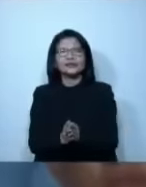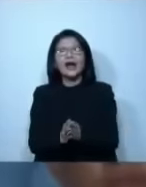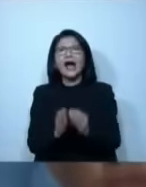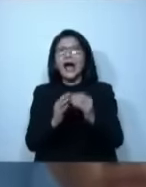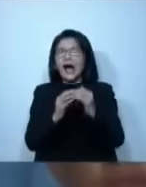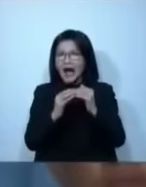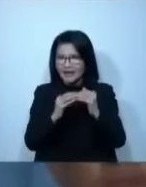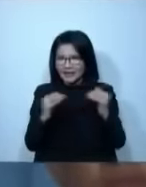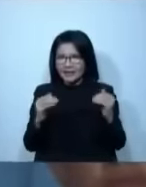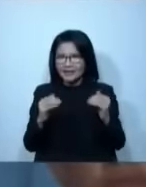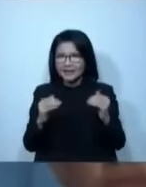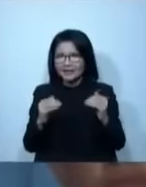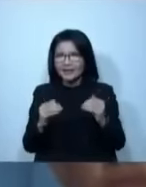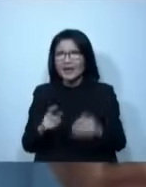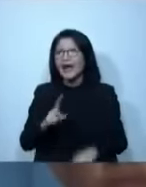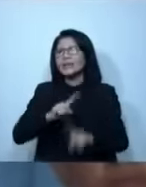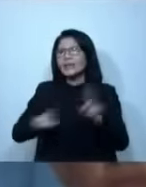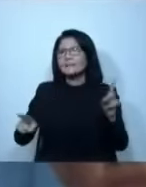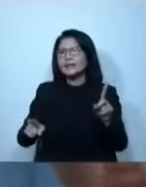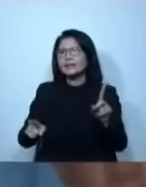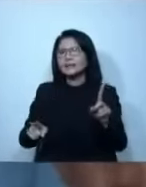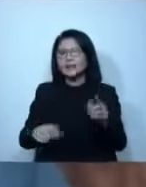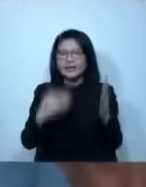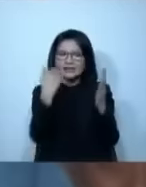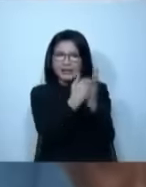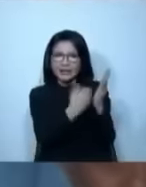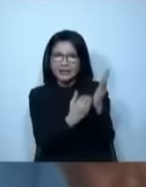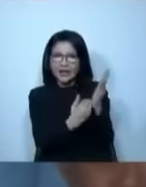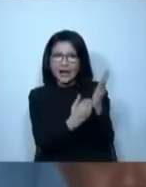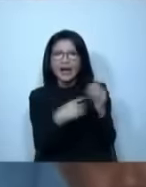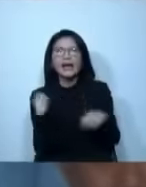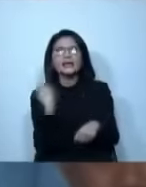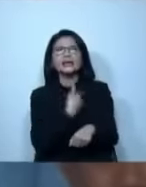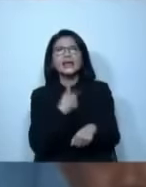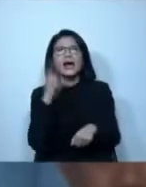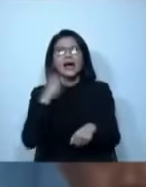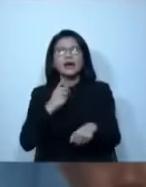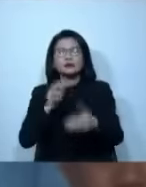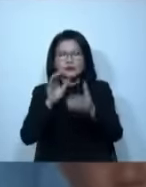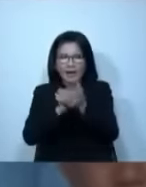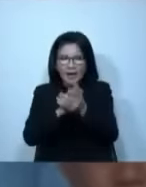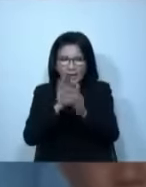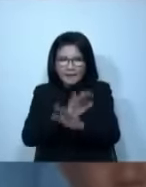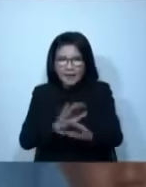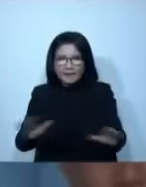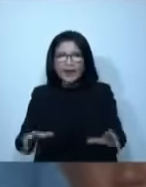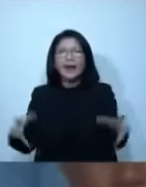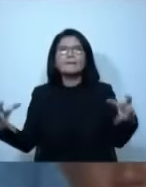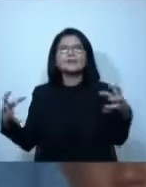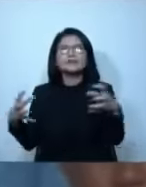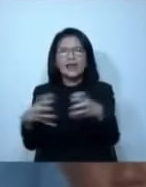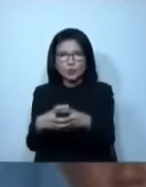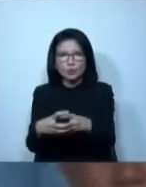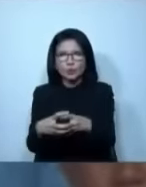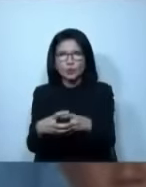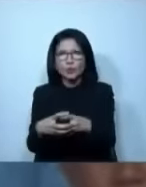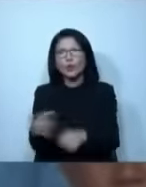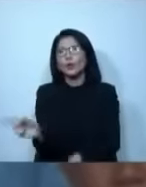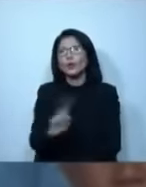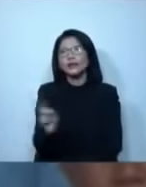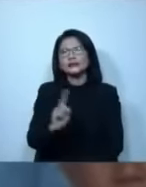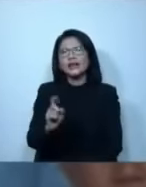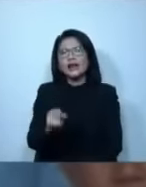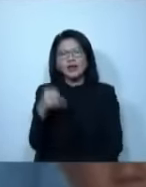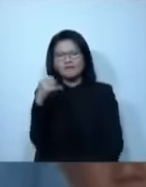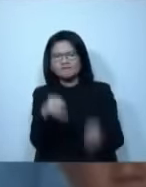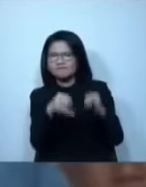dengan demikian, tetapi syaratnya kita harus rukun, kita harus bersatu, kita tidak boleh